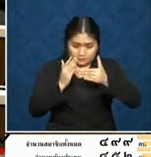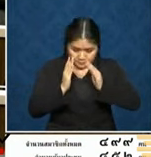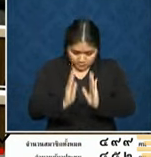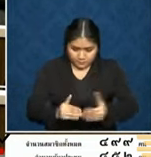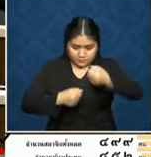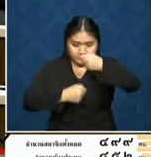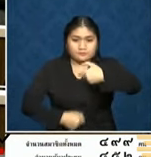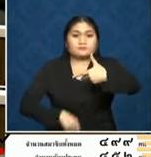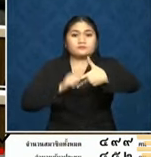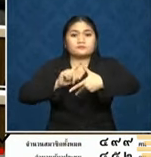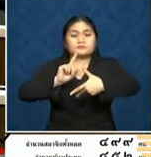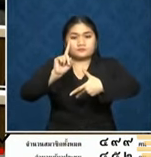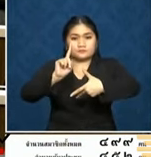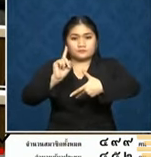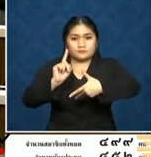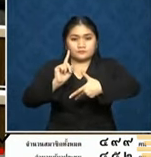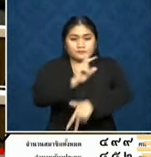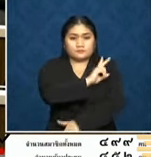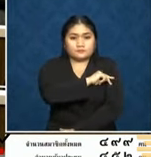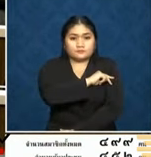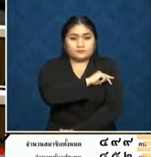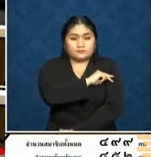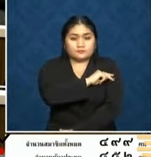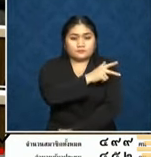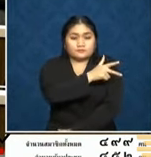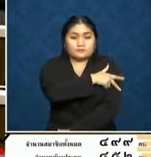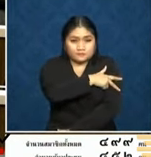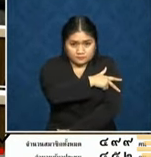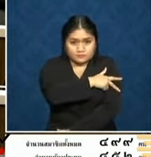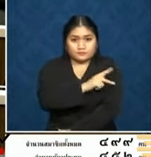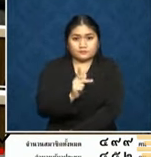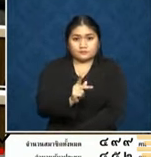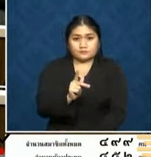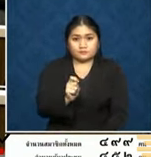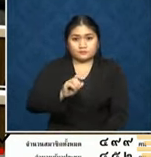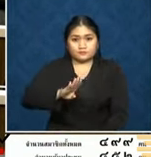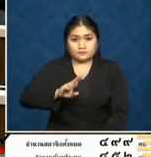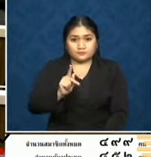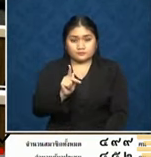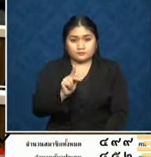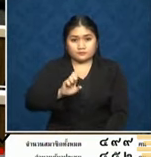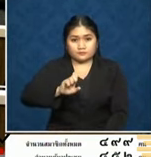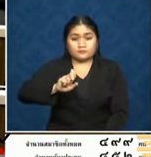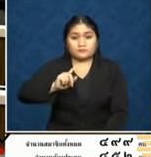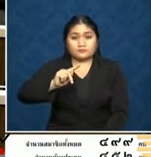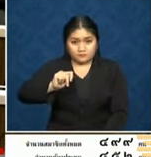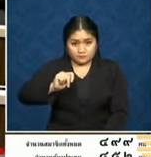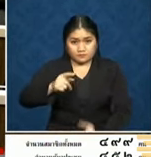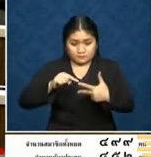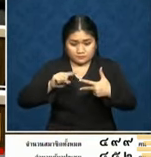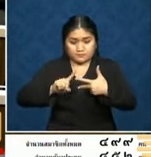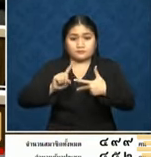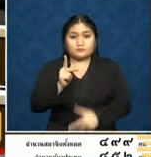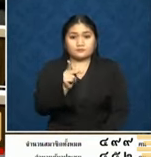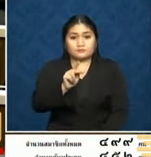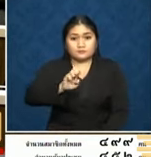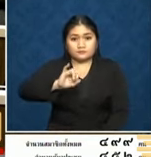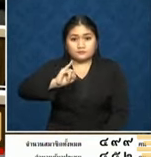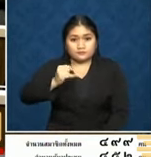ชื่อดังนี้ครับ 1. ดร.กอบกิจวิริยะยุทธกร 2. นายกิจจาเหล่าบุญชัย